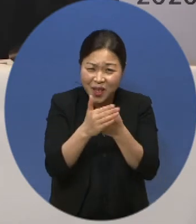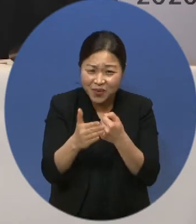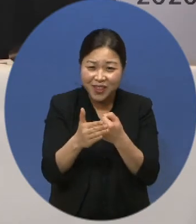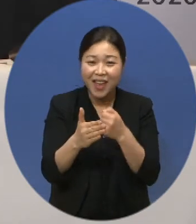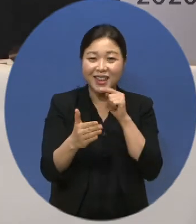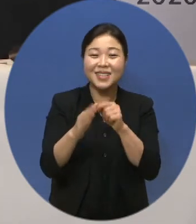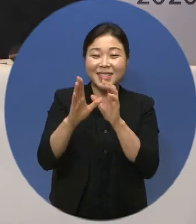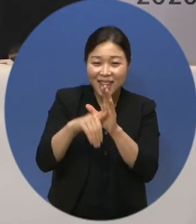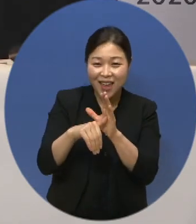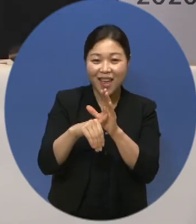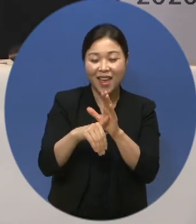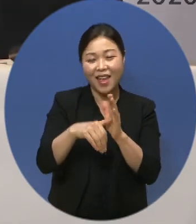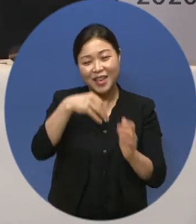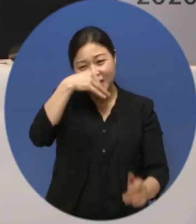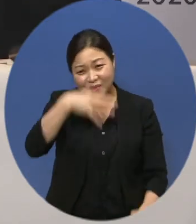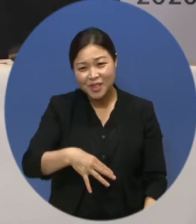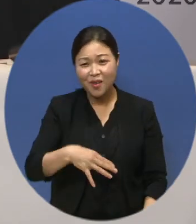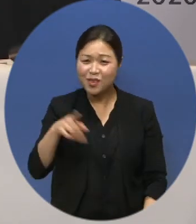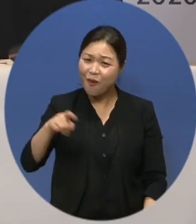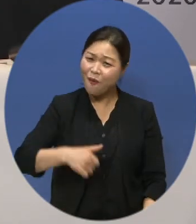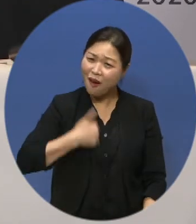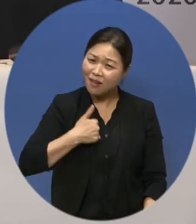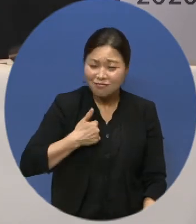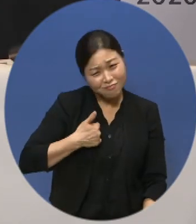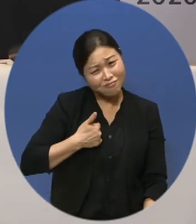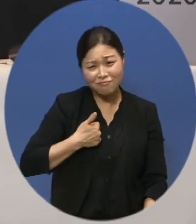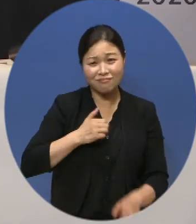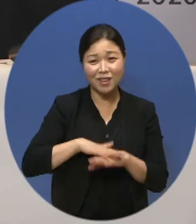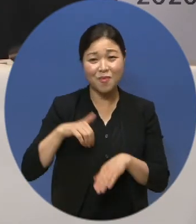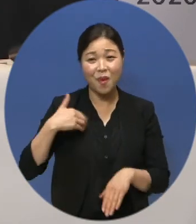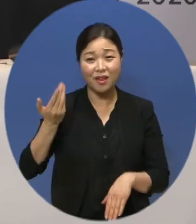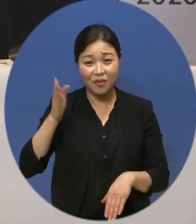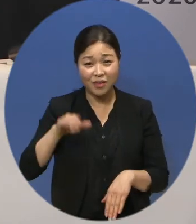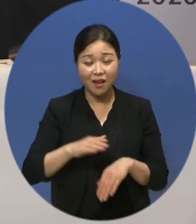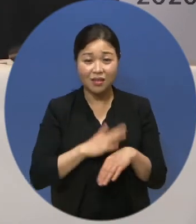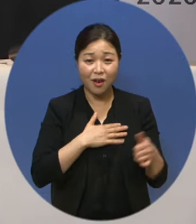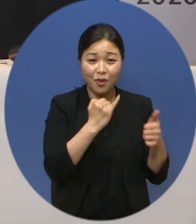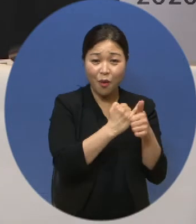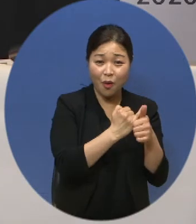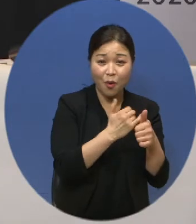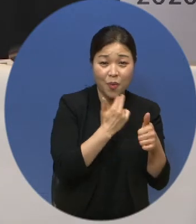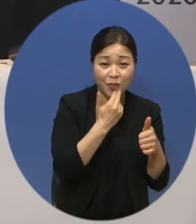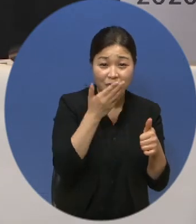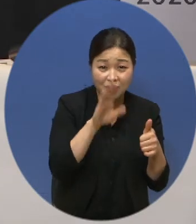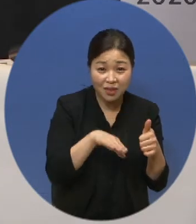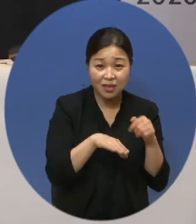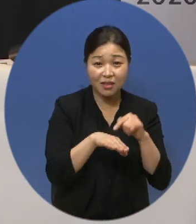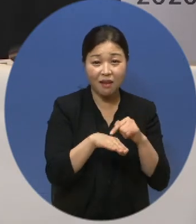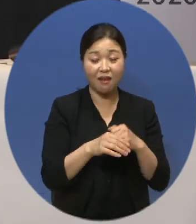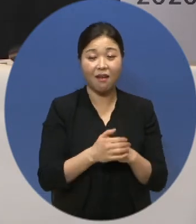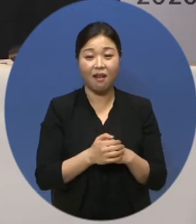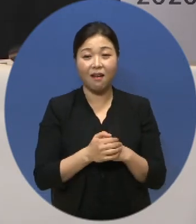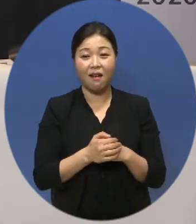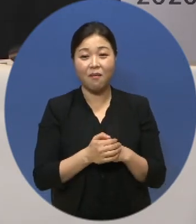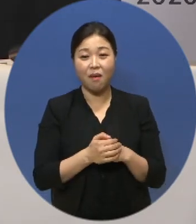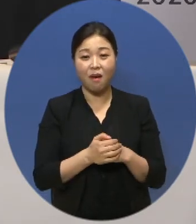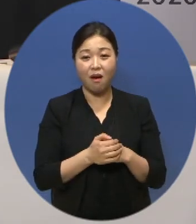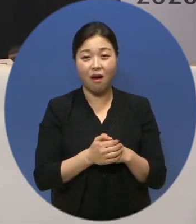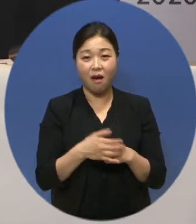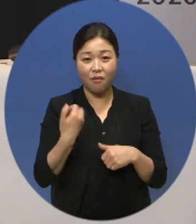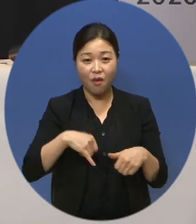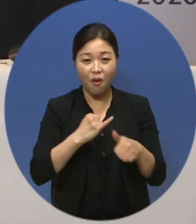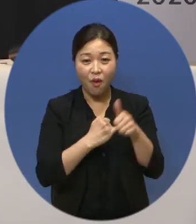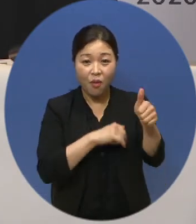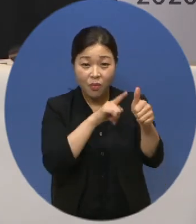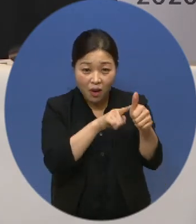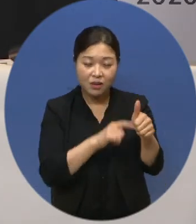그때 힘들어서 그러셨는지 모르겠지만, 제가 결혼을 하지도 않았는데 있지도 않은 시댁이 만약에 시집살이로 이렇게 명절